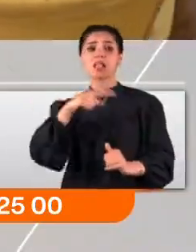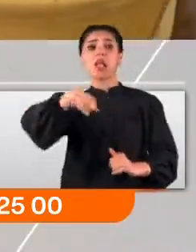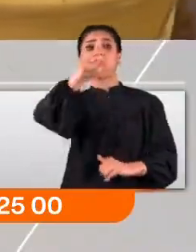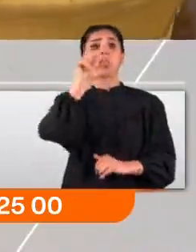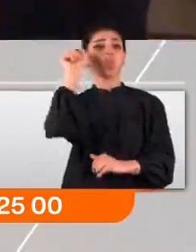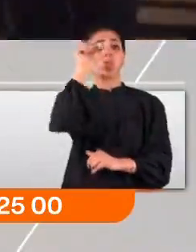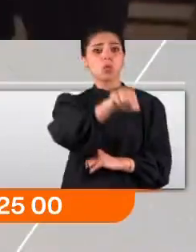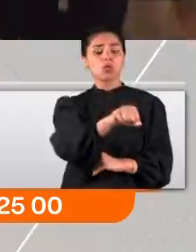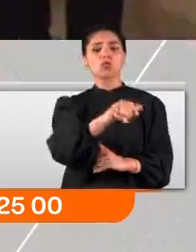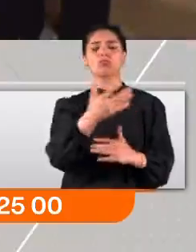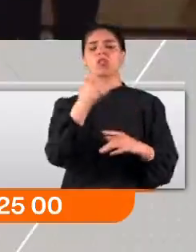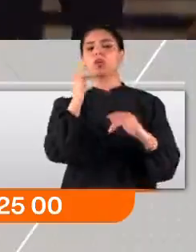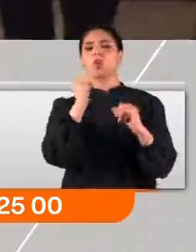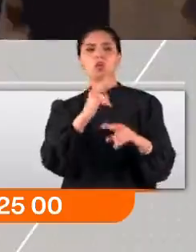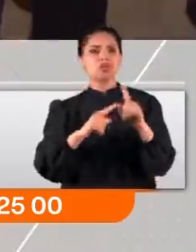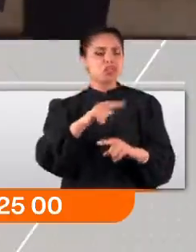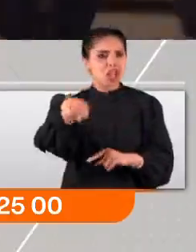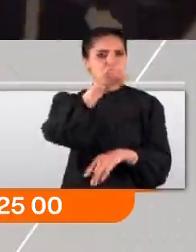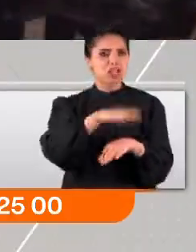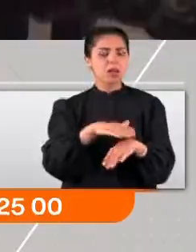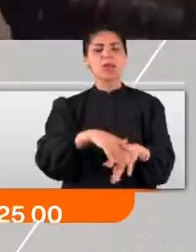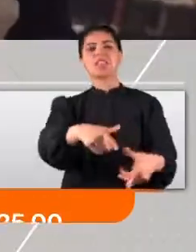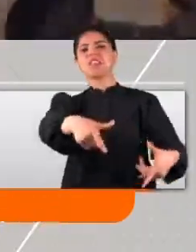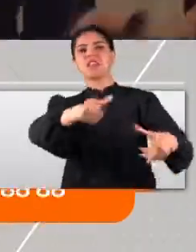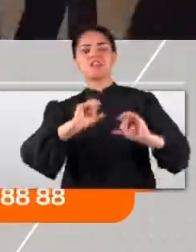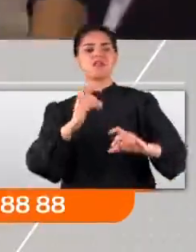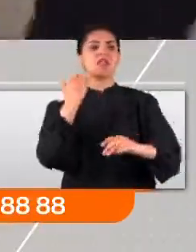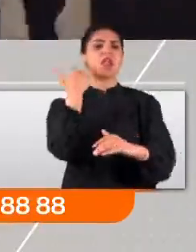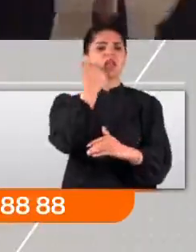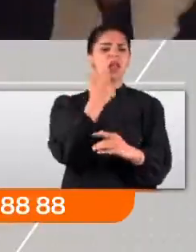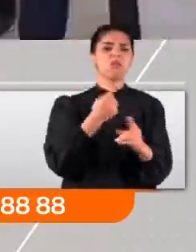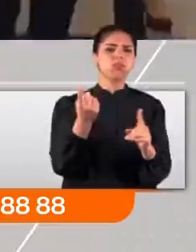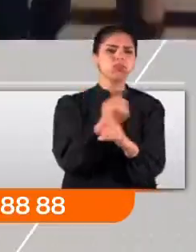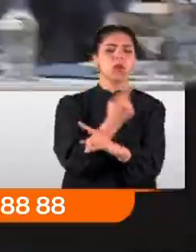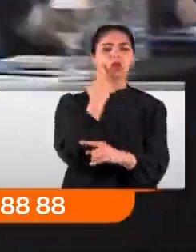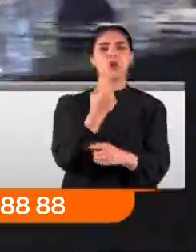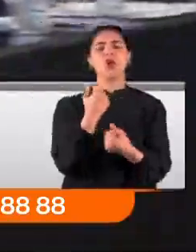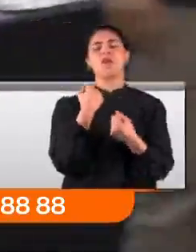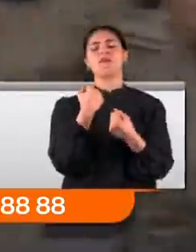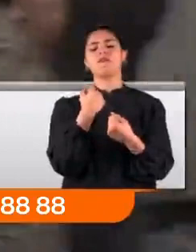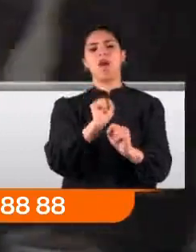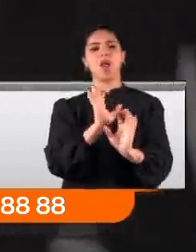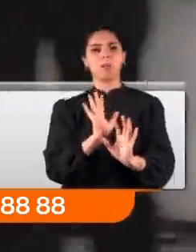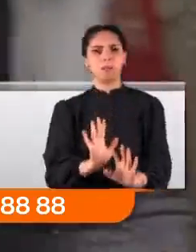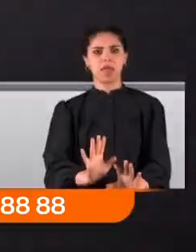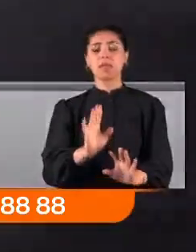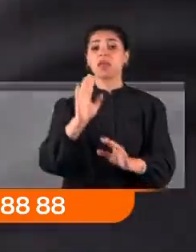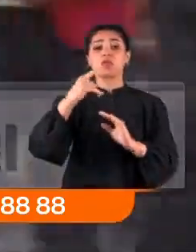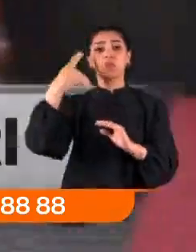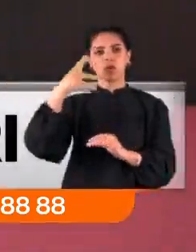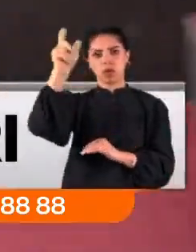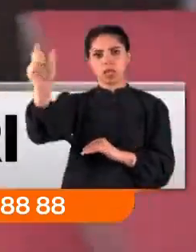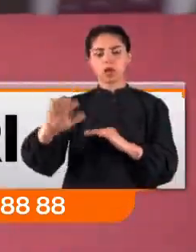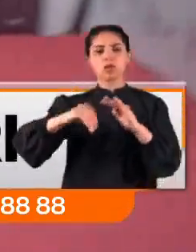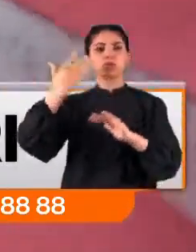düşmanlığa, yıkıcı siyasete, iftira ve yalan rüzgarına çevirmeyin. Erdoğan daha sonra CHP Genel